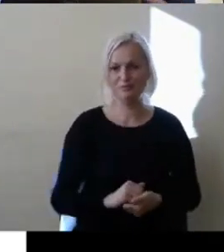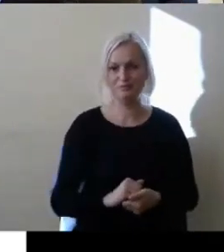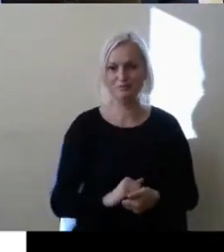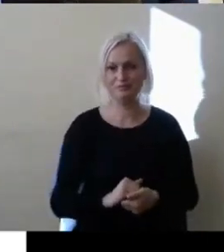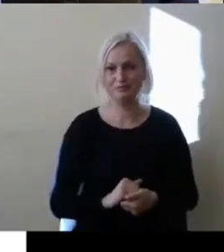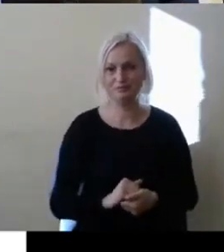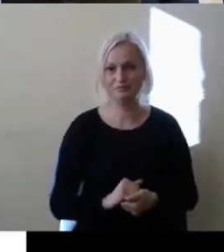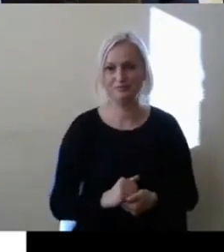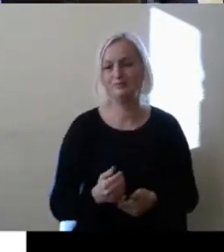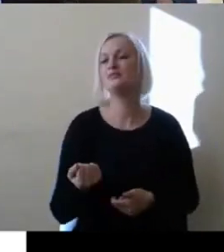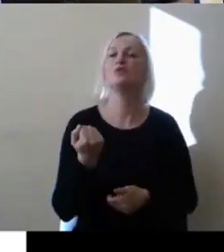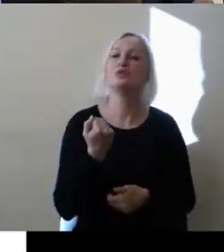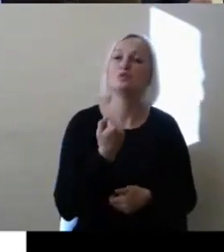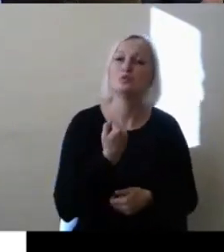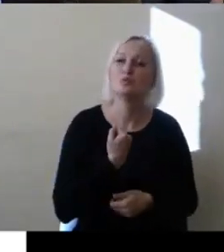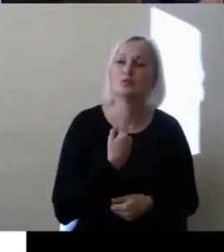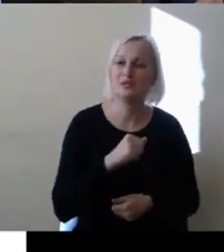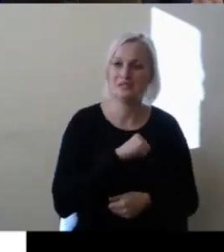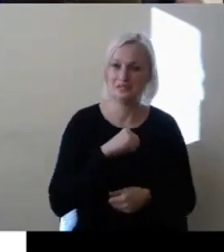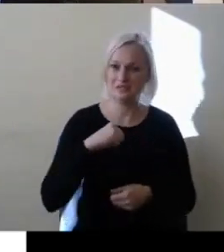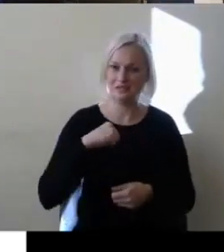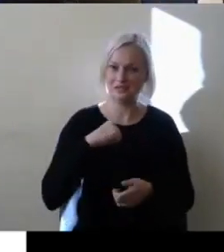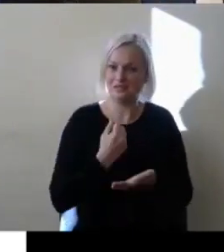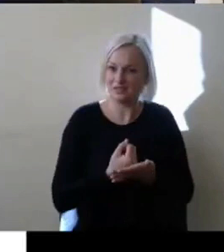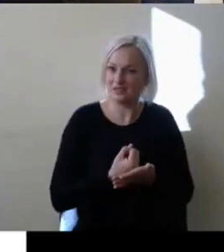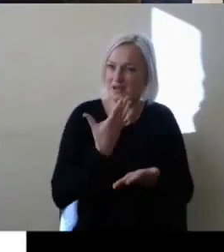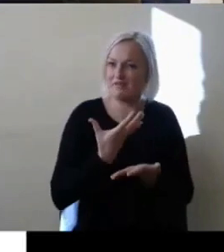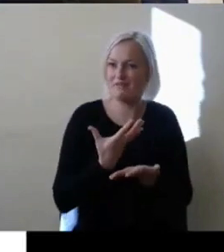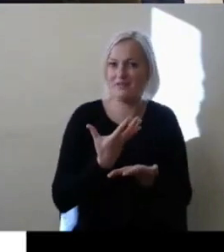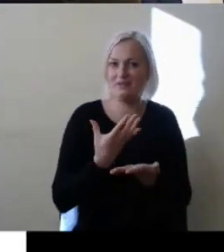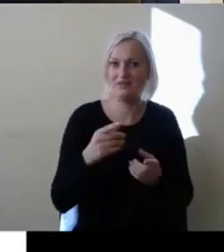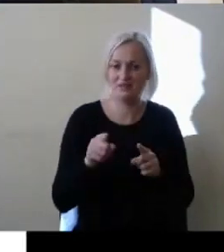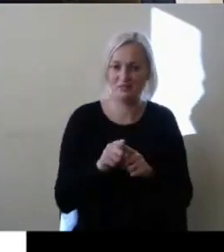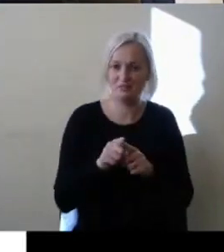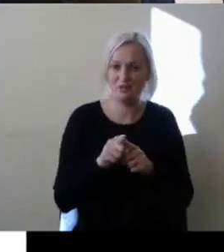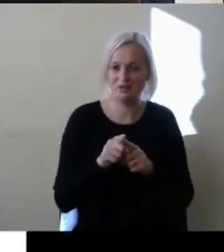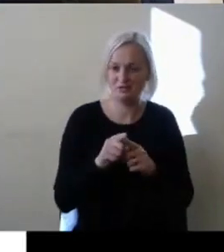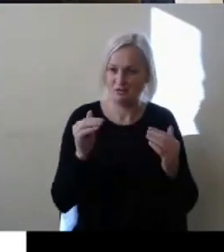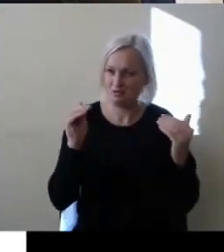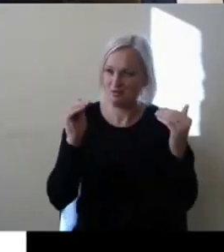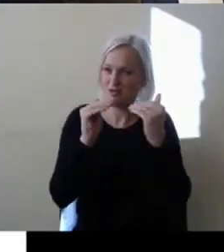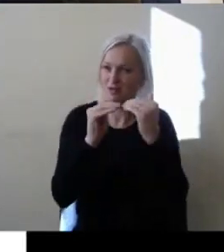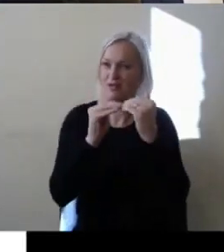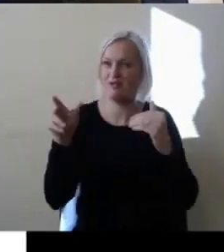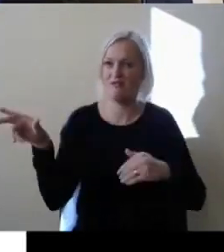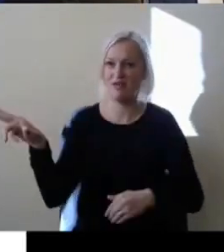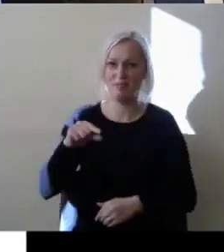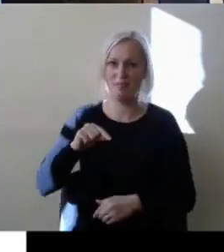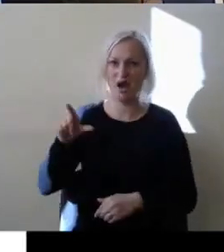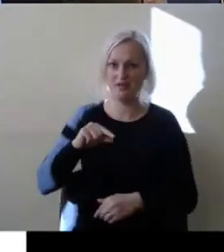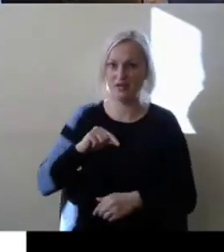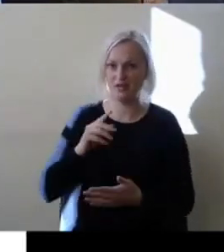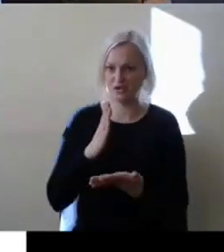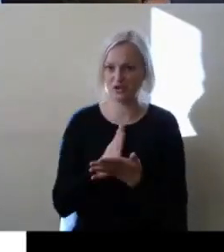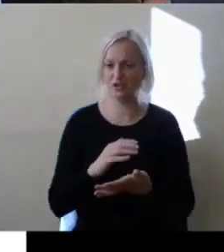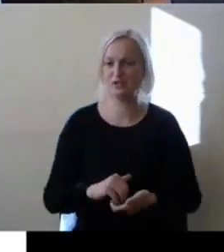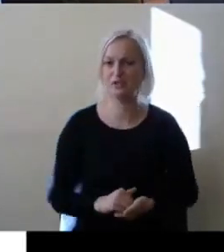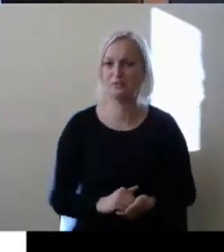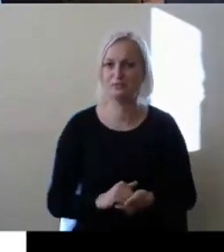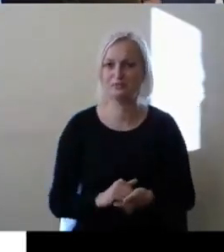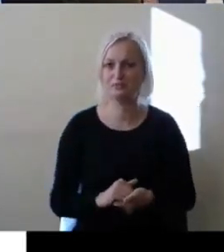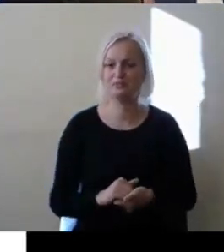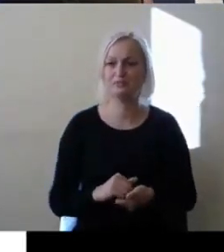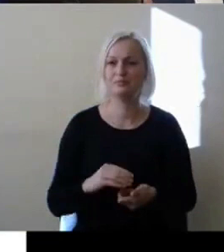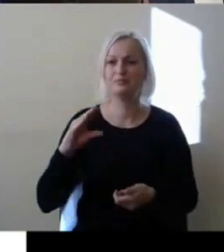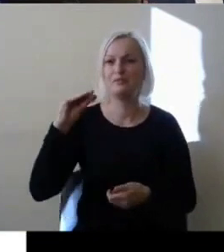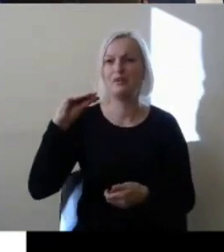turėkim savivertę, mes lygiai verčiai partneriai esame. Kitas dalykas, apie kurį Eglė jau kalbėjo,